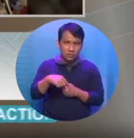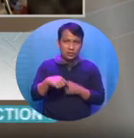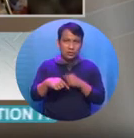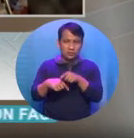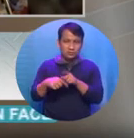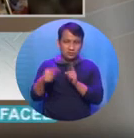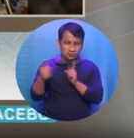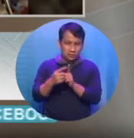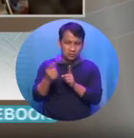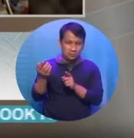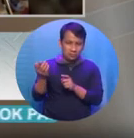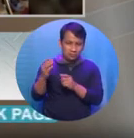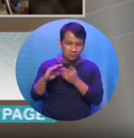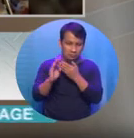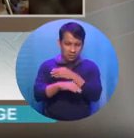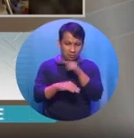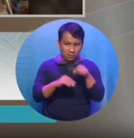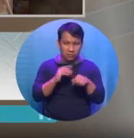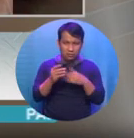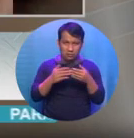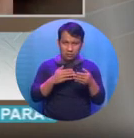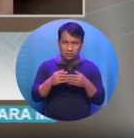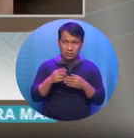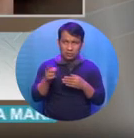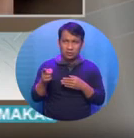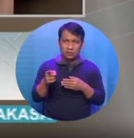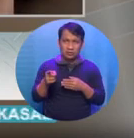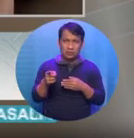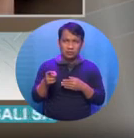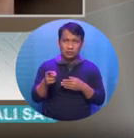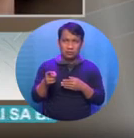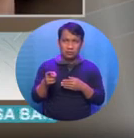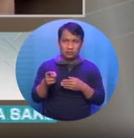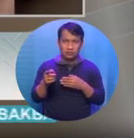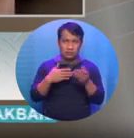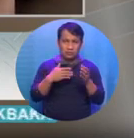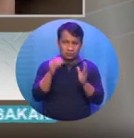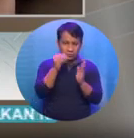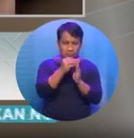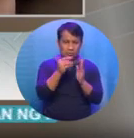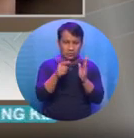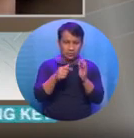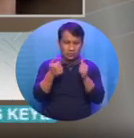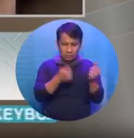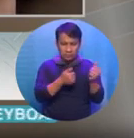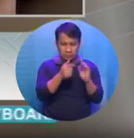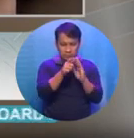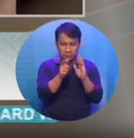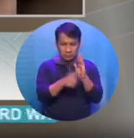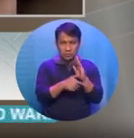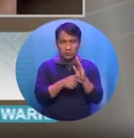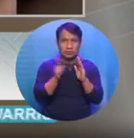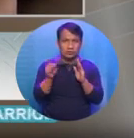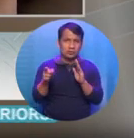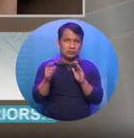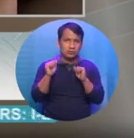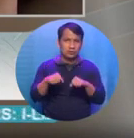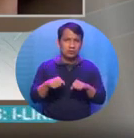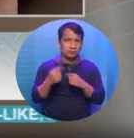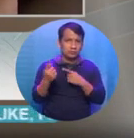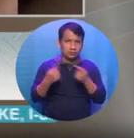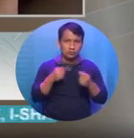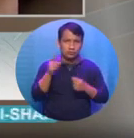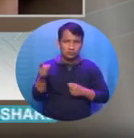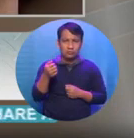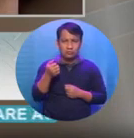Para anong gawin, anong sa nasa, no, sa batas, yun na lang ang sundin natin. Okay. Yung mga kinagawa